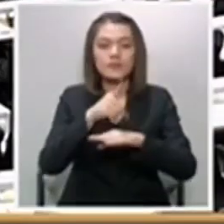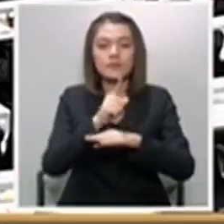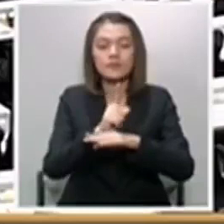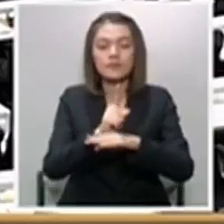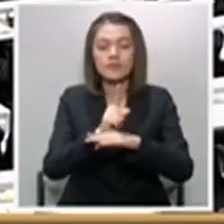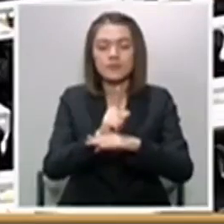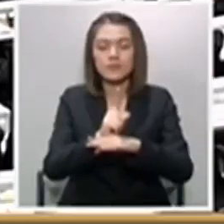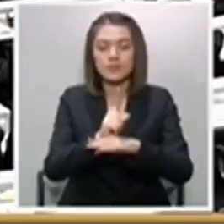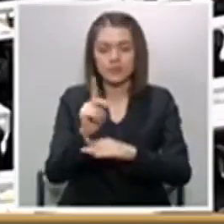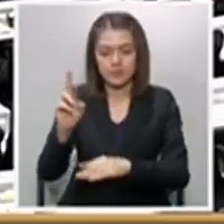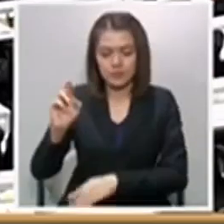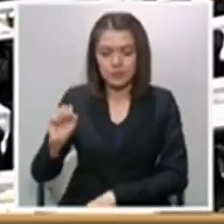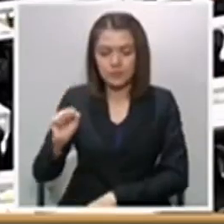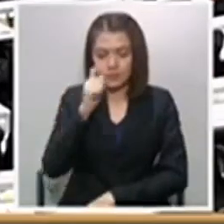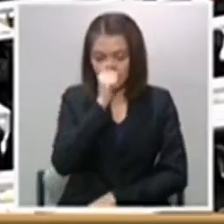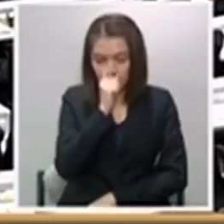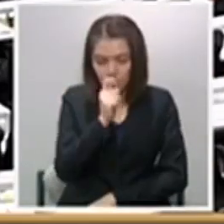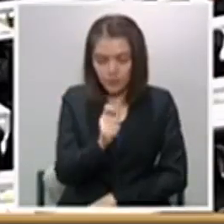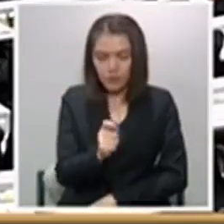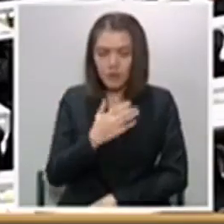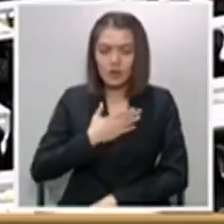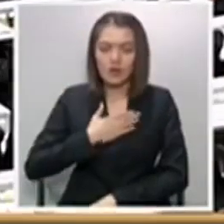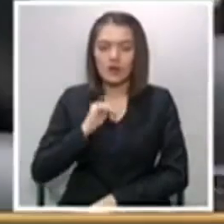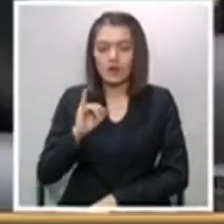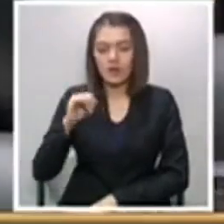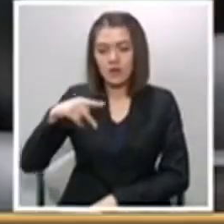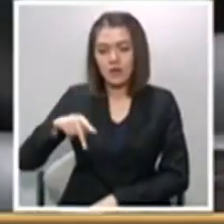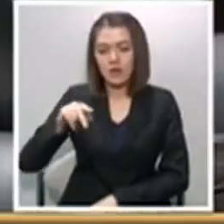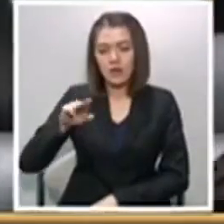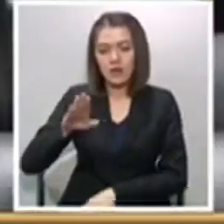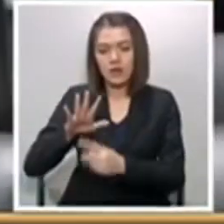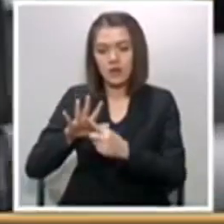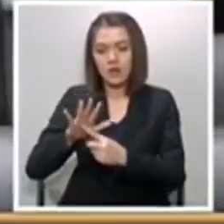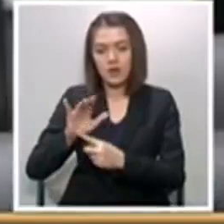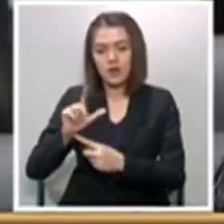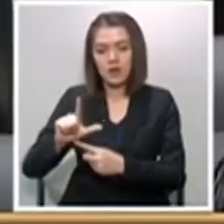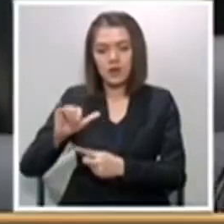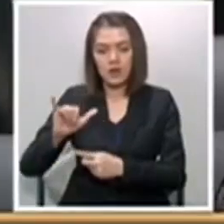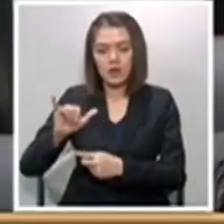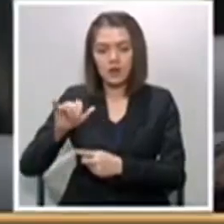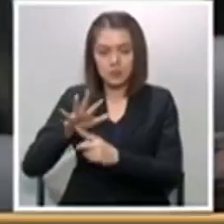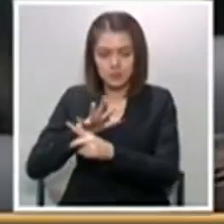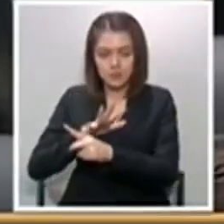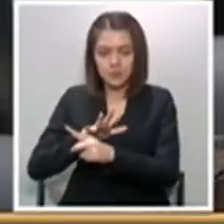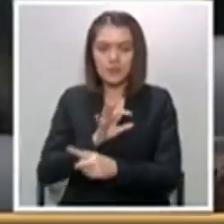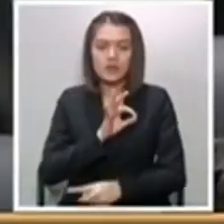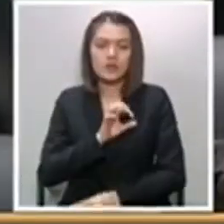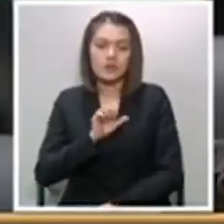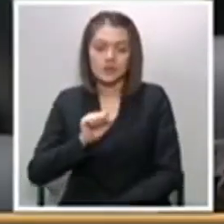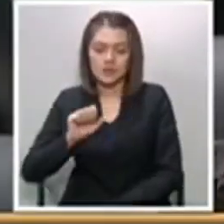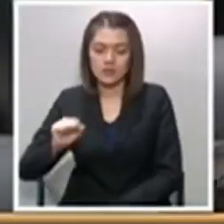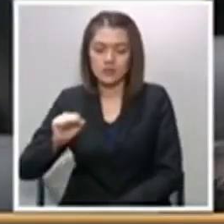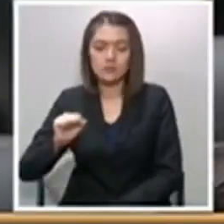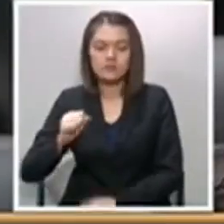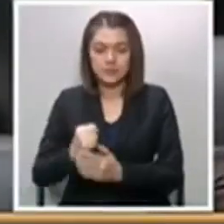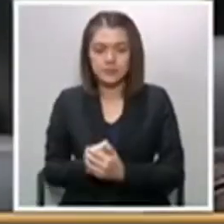งขันที่สุดในเช้าวันนี้นะครับก็คงจะเป็นคุณไพบูลย์นิติตะวันของพรรคพลังประชารัฐนะครับซึ่ง ได้โต้แย้งการอภิปรายของส